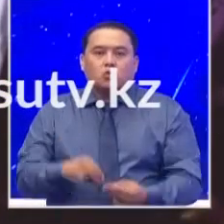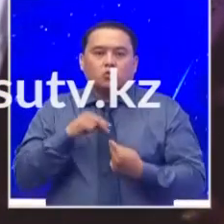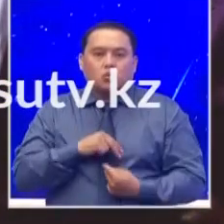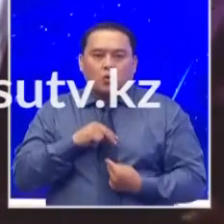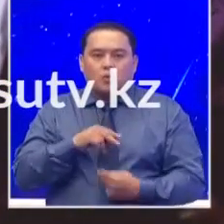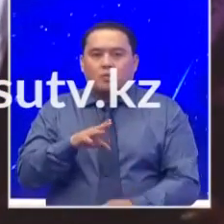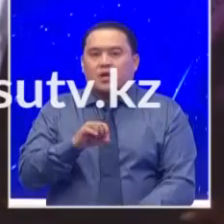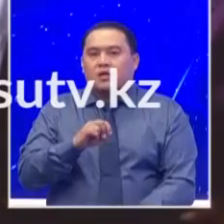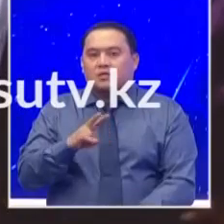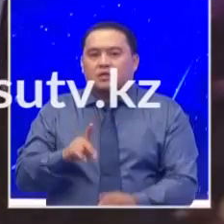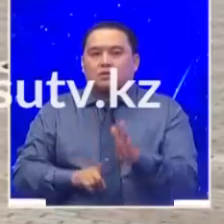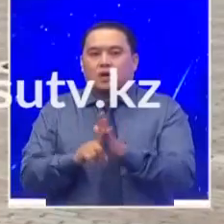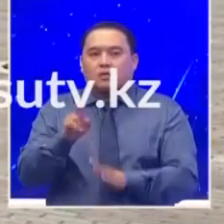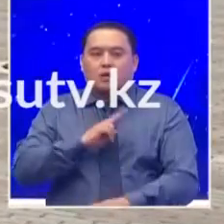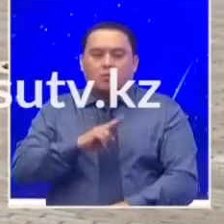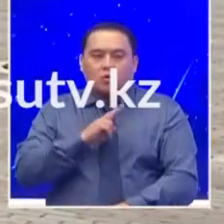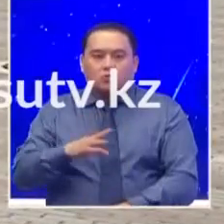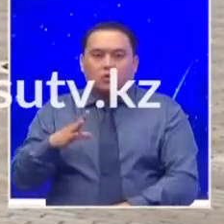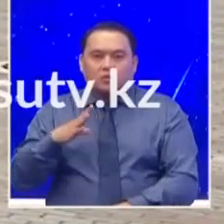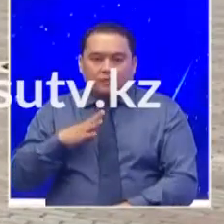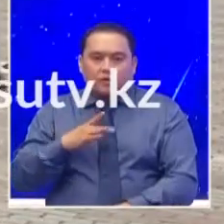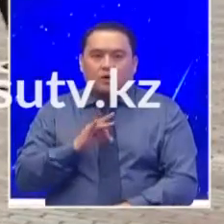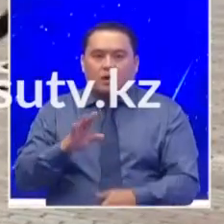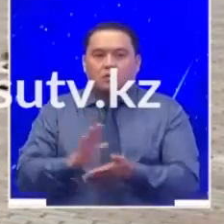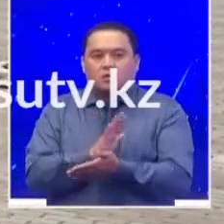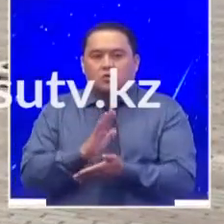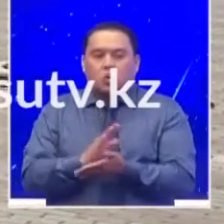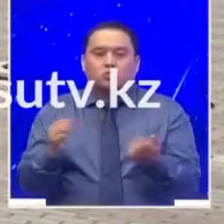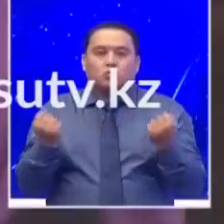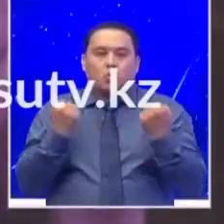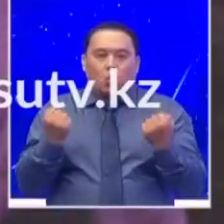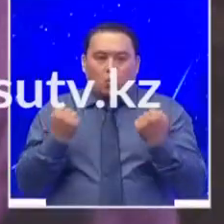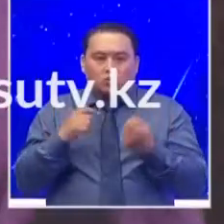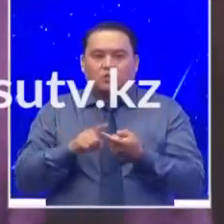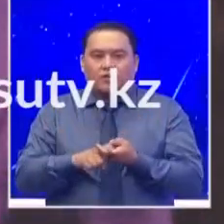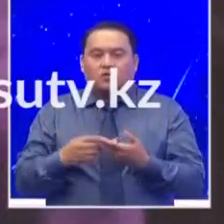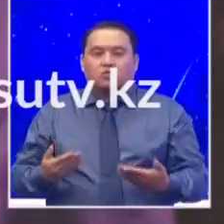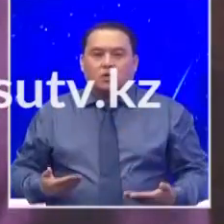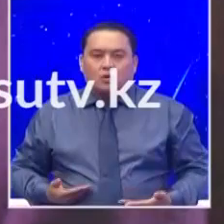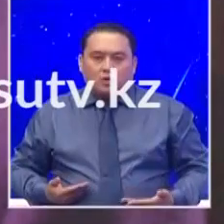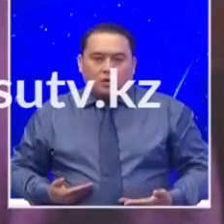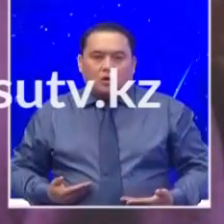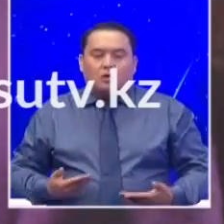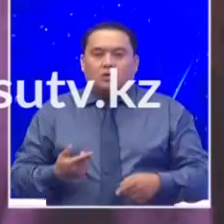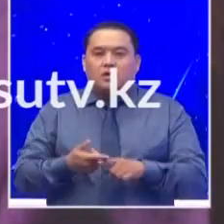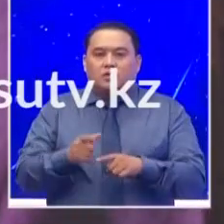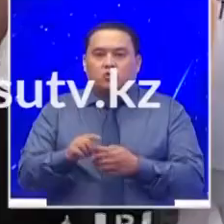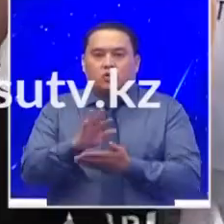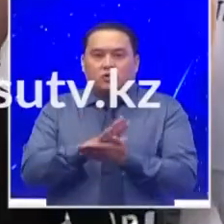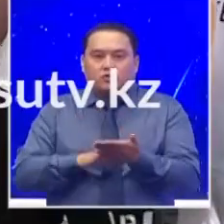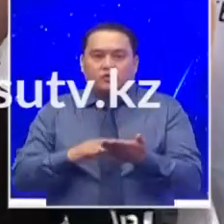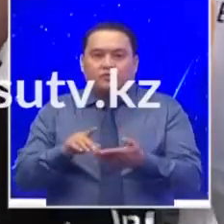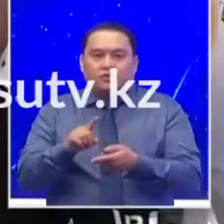Бейсен Куранбек начал с работы корреспондентом республиканской газеты «Спорт». В дальнейшем связал свою жизнь с казахским телевидением. Был